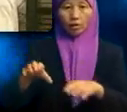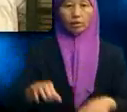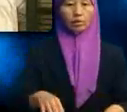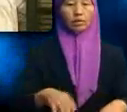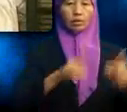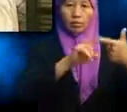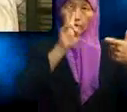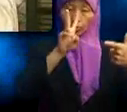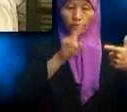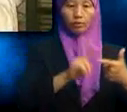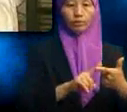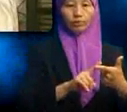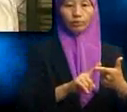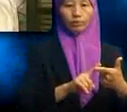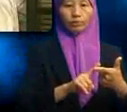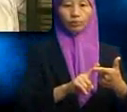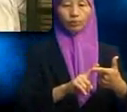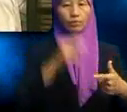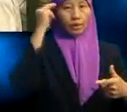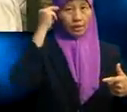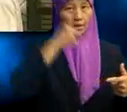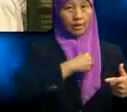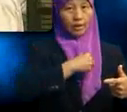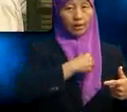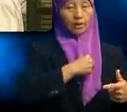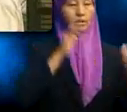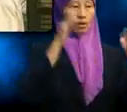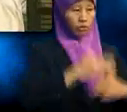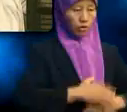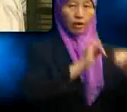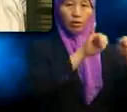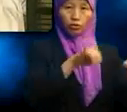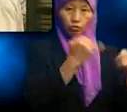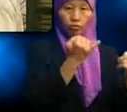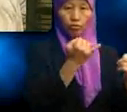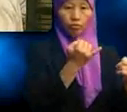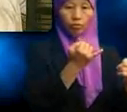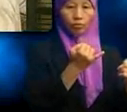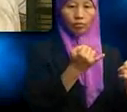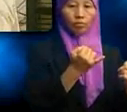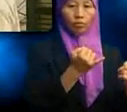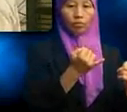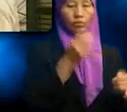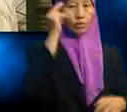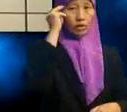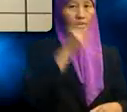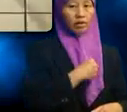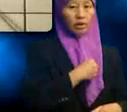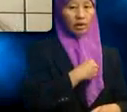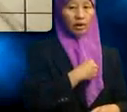Perbezaan yang kedua dari segi niat. Solat Jumaat niatnya